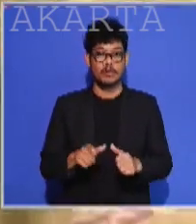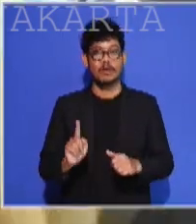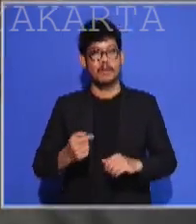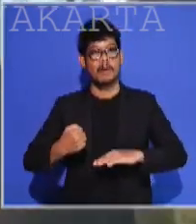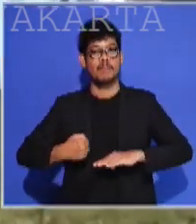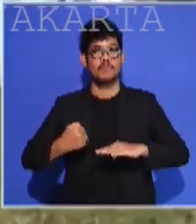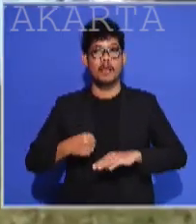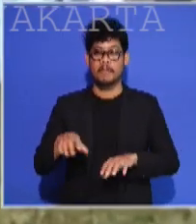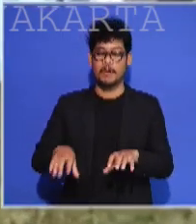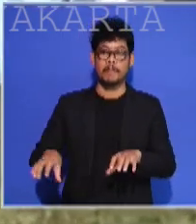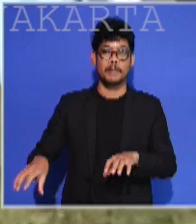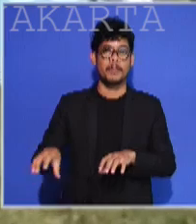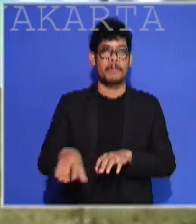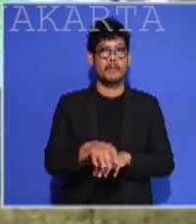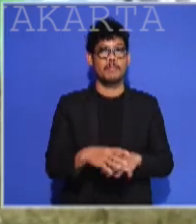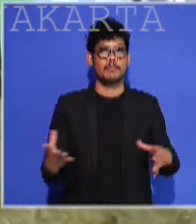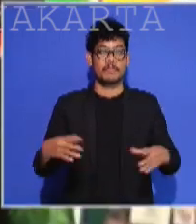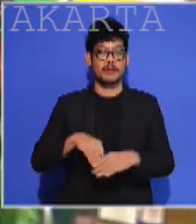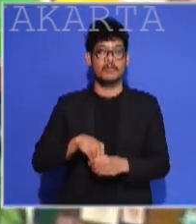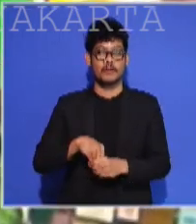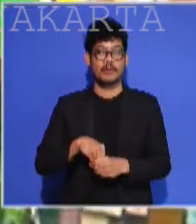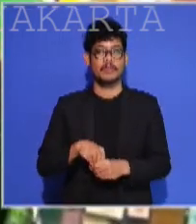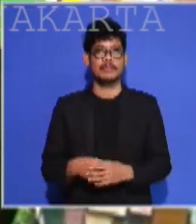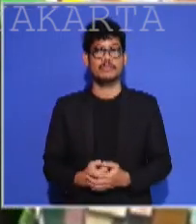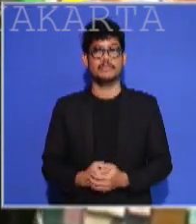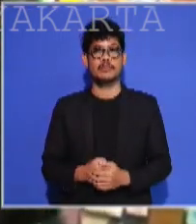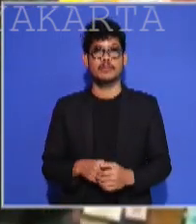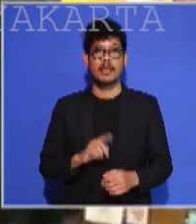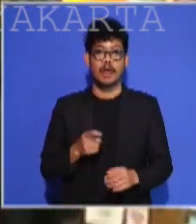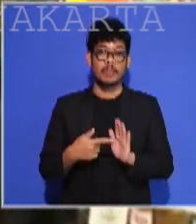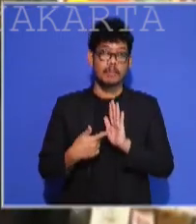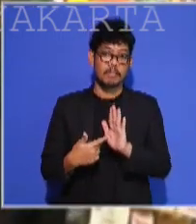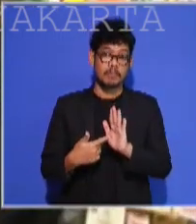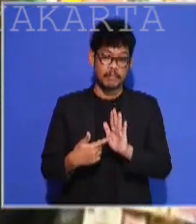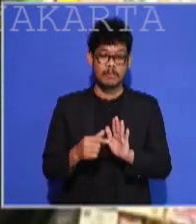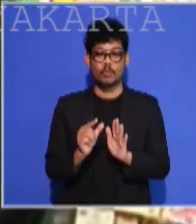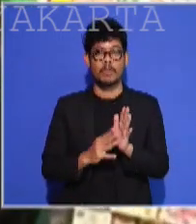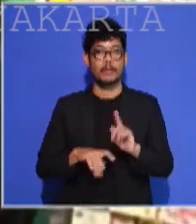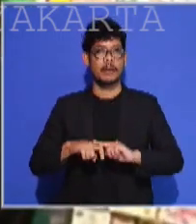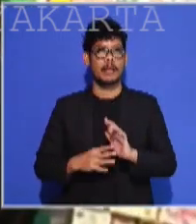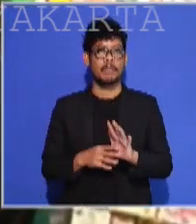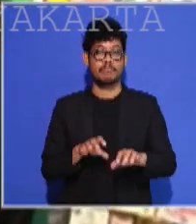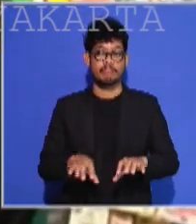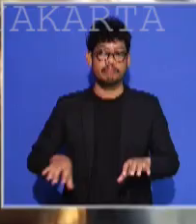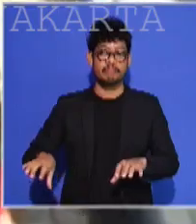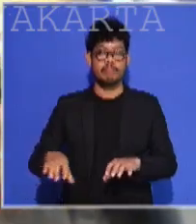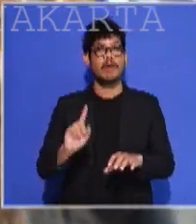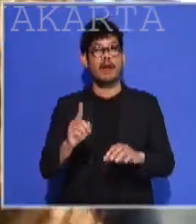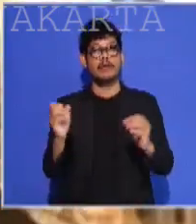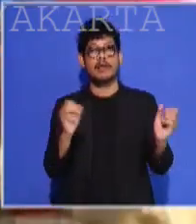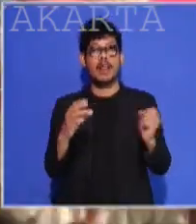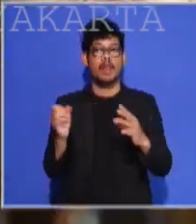perangkat daerah sejumlah agenda meliputi pameran UMKM Talk Show Expo Saka lomba donor darah